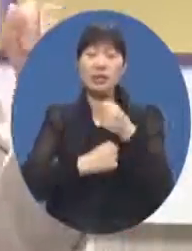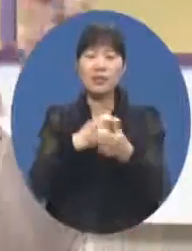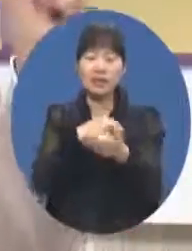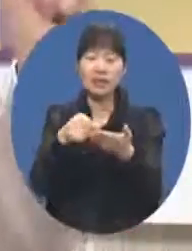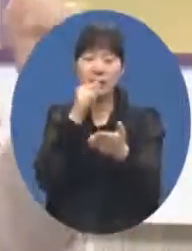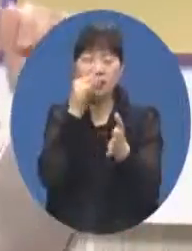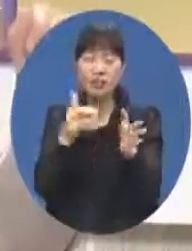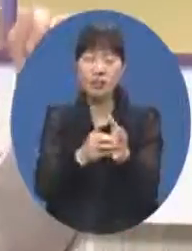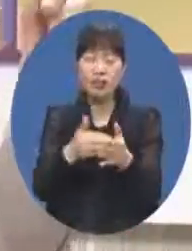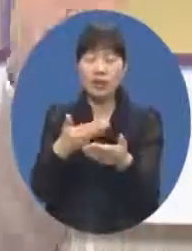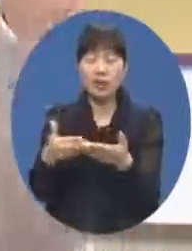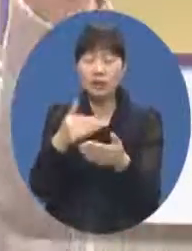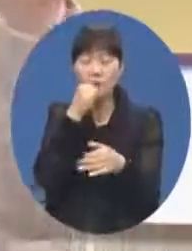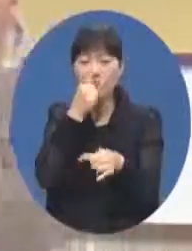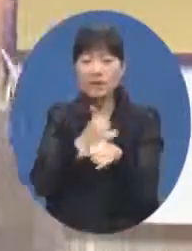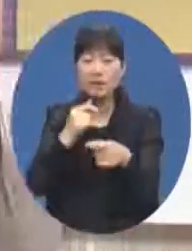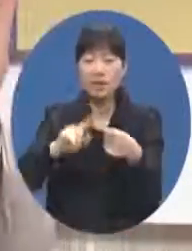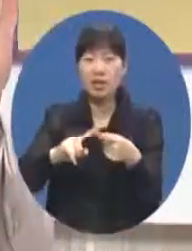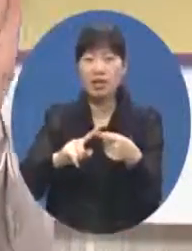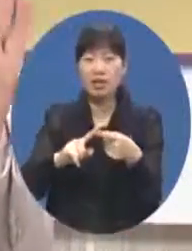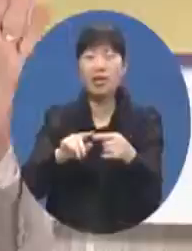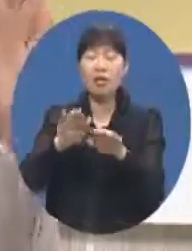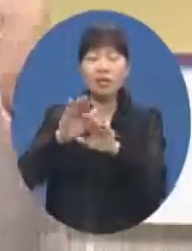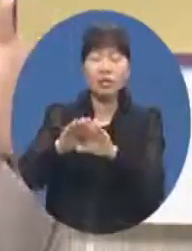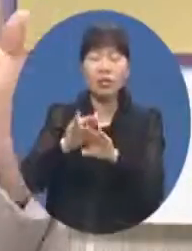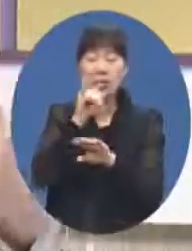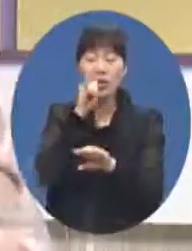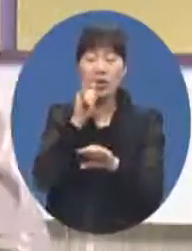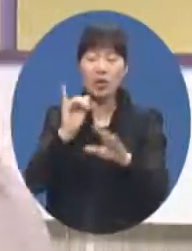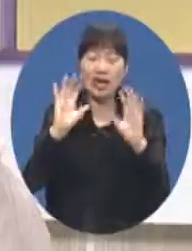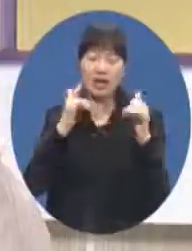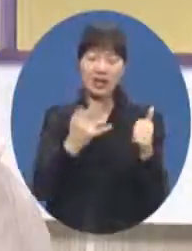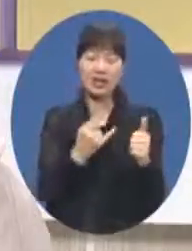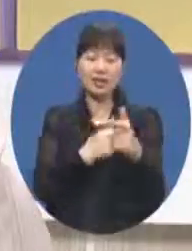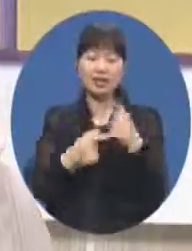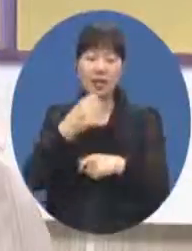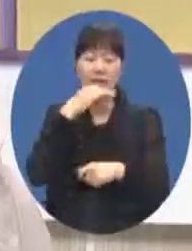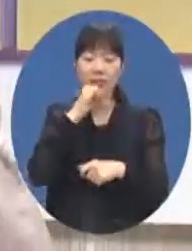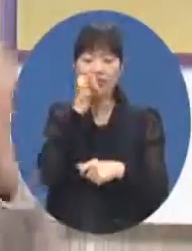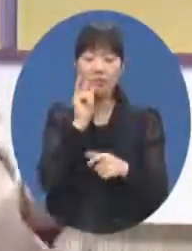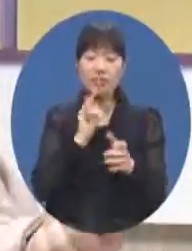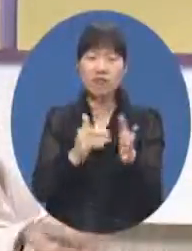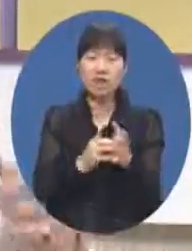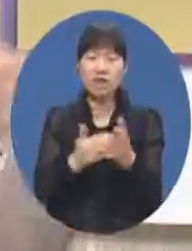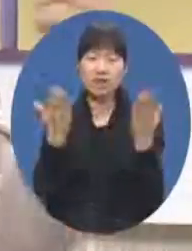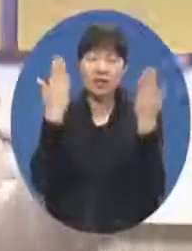쓰고 예, 그리고 한 것들을 네. 좀 장식을 해놓으시면 아이에게는 더 의미가 있어서